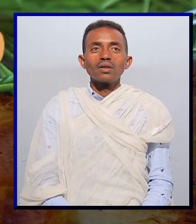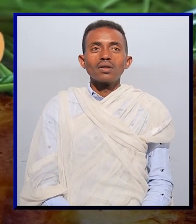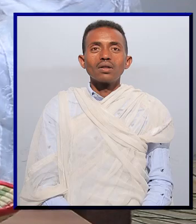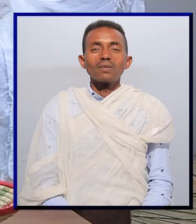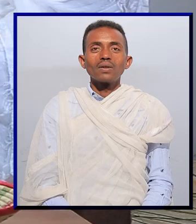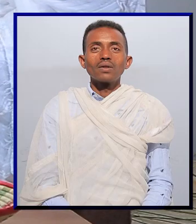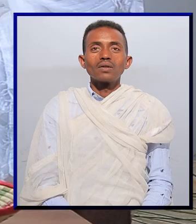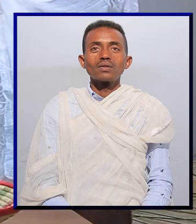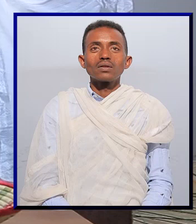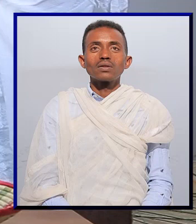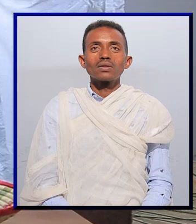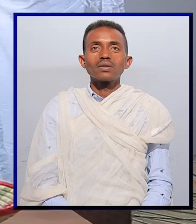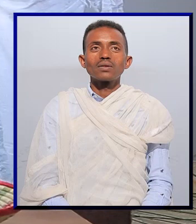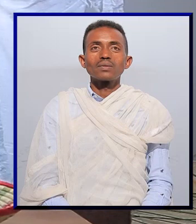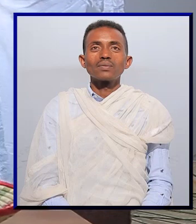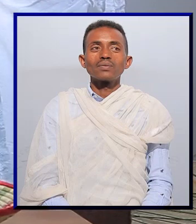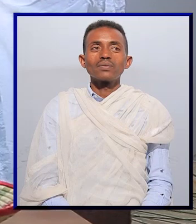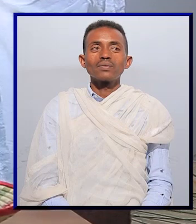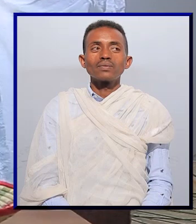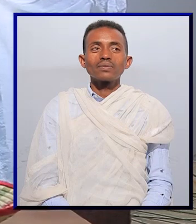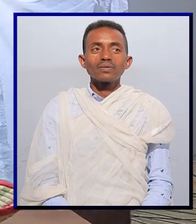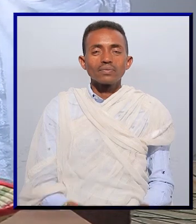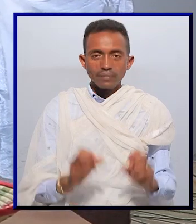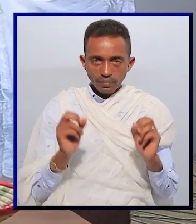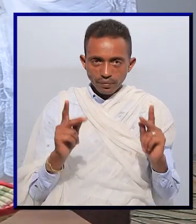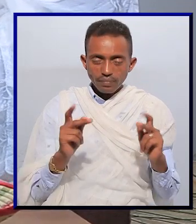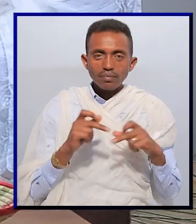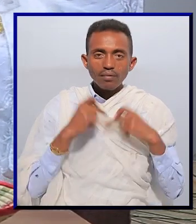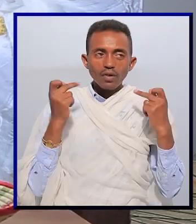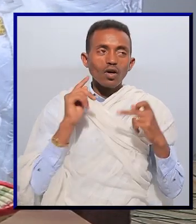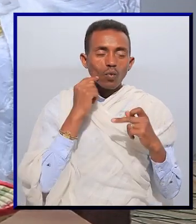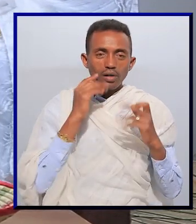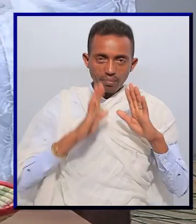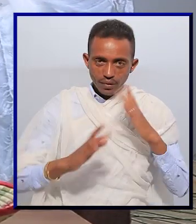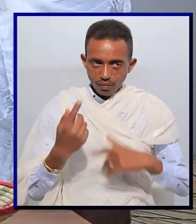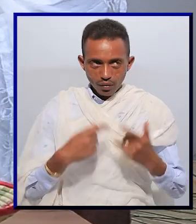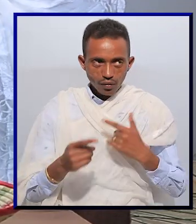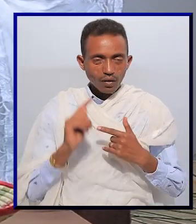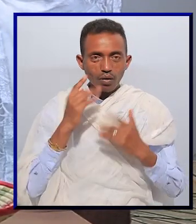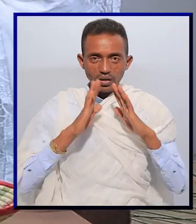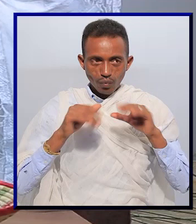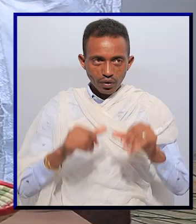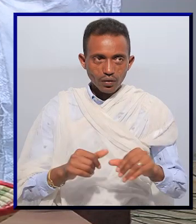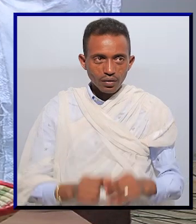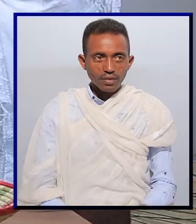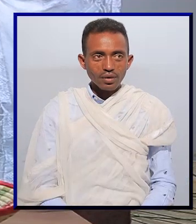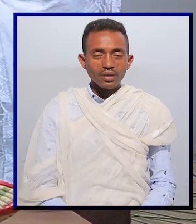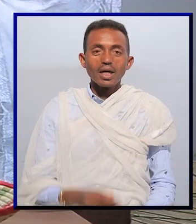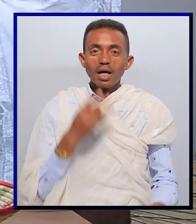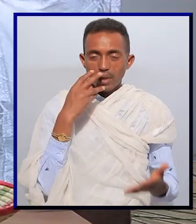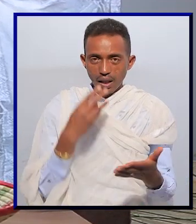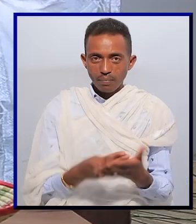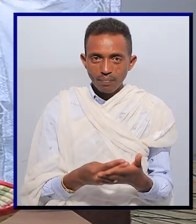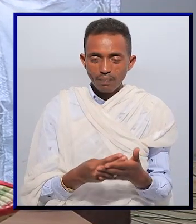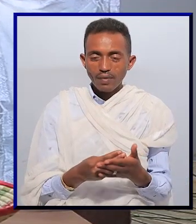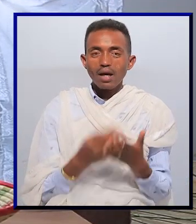ላመስግንሽ። ዲያቆን እንኳን ደህና መጡ። እንኳን ሰላም ቆያችሁ። መልካም እንግዲህ ያው የቀረበውን ጸበል ጻድቅ